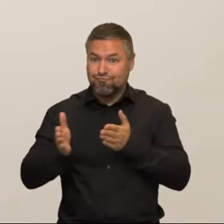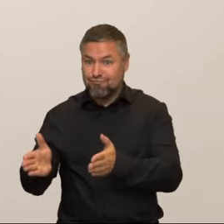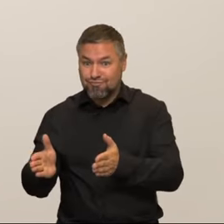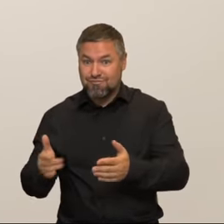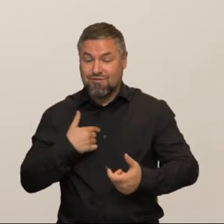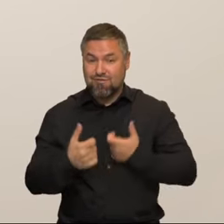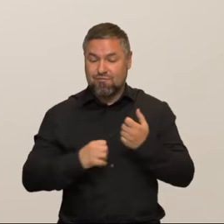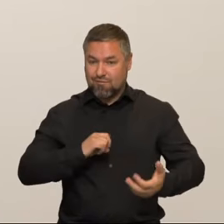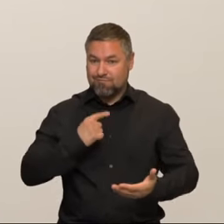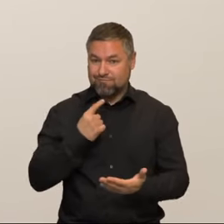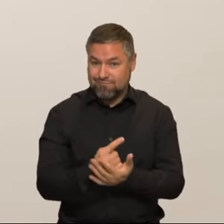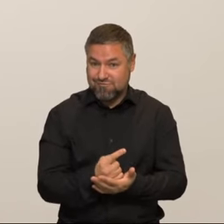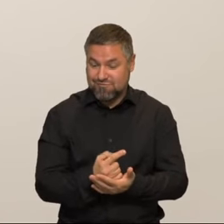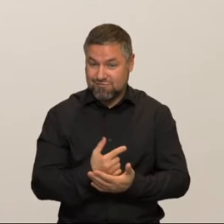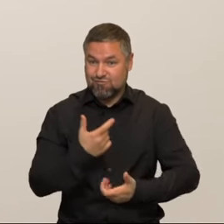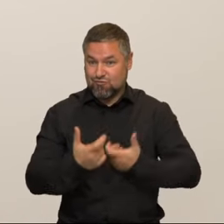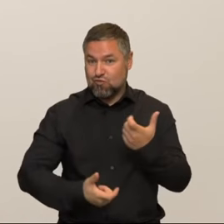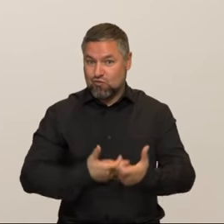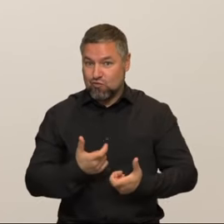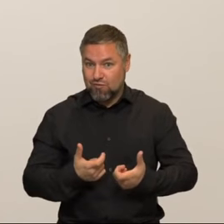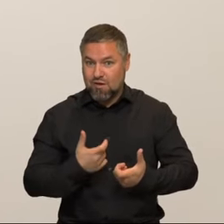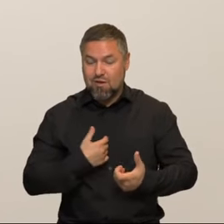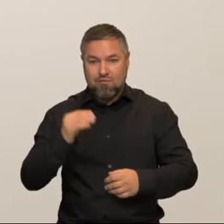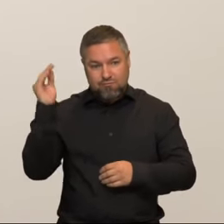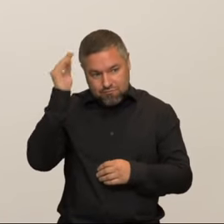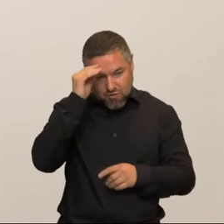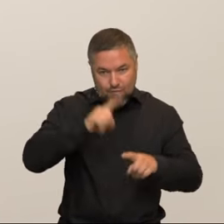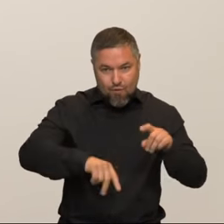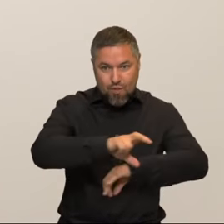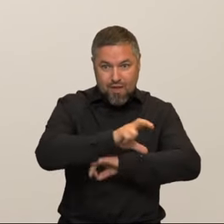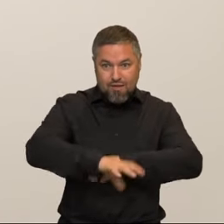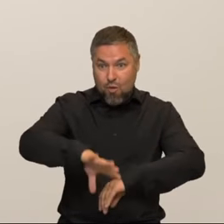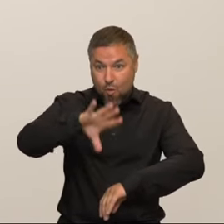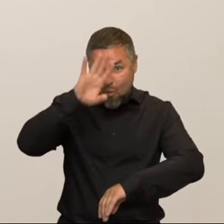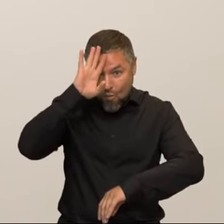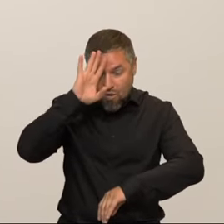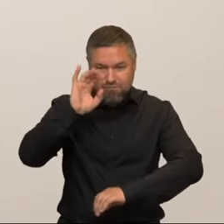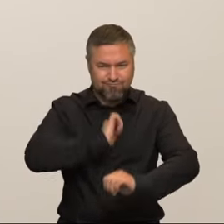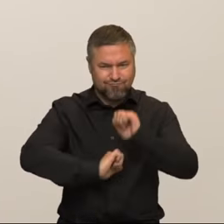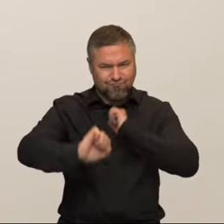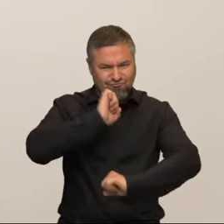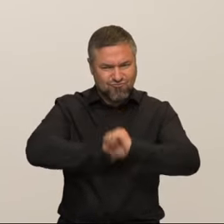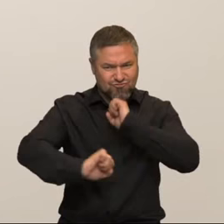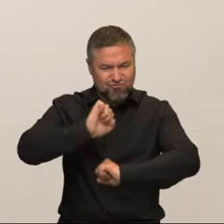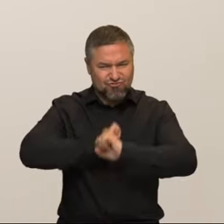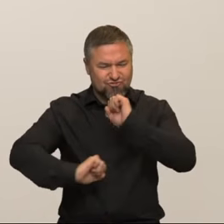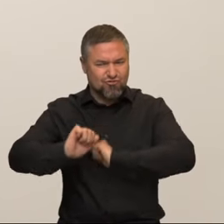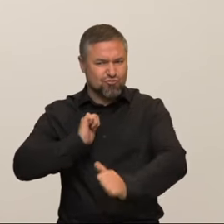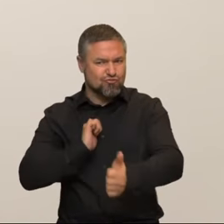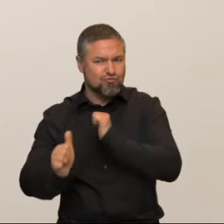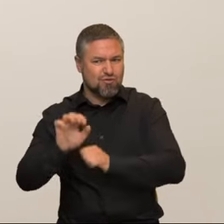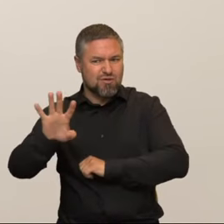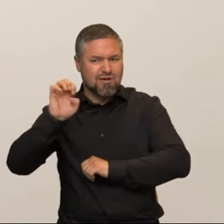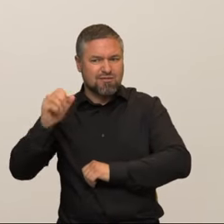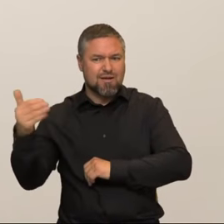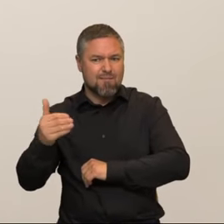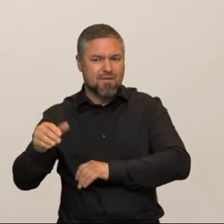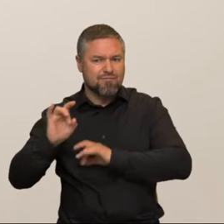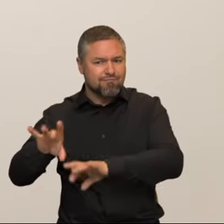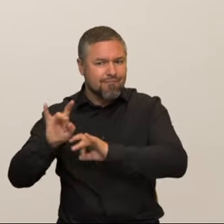w której decydowałem się na podjęcie kształcenia na Politechnice Łódzkiej, trenując jednocześnie wyczynowo 400